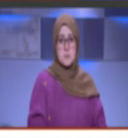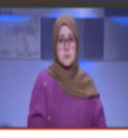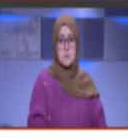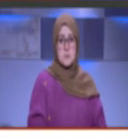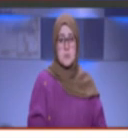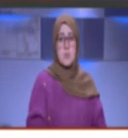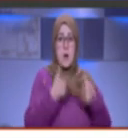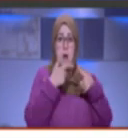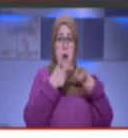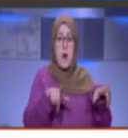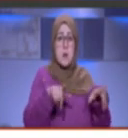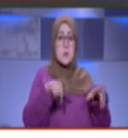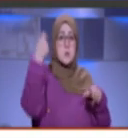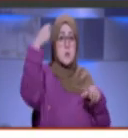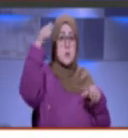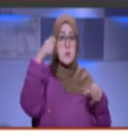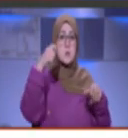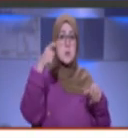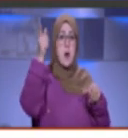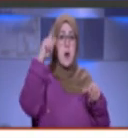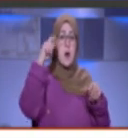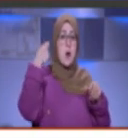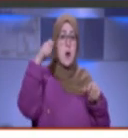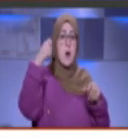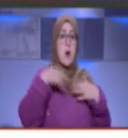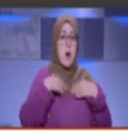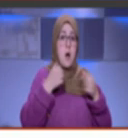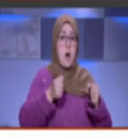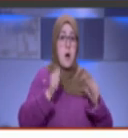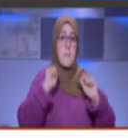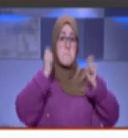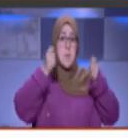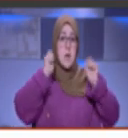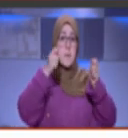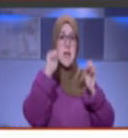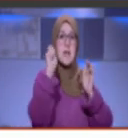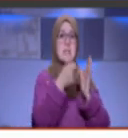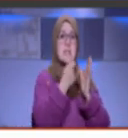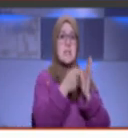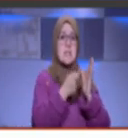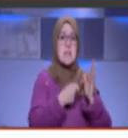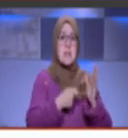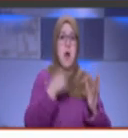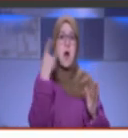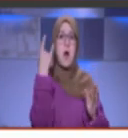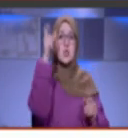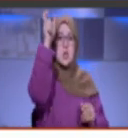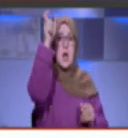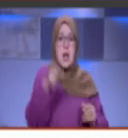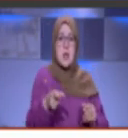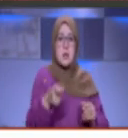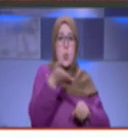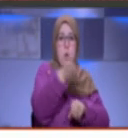وقد أعلنت وزارة الصحة المغربية تسجيل 10 حالات وفاة جديدة لمصابين بفيروس